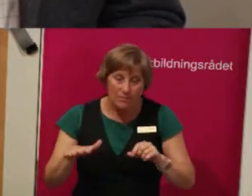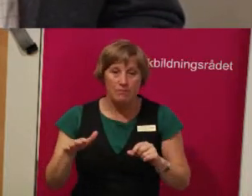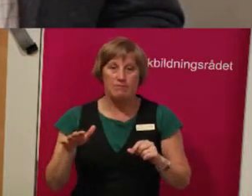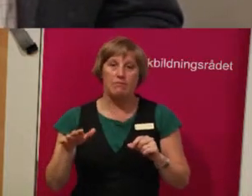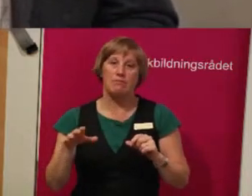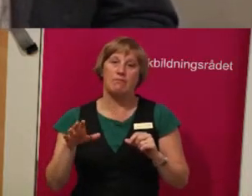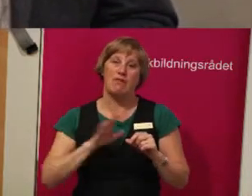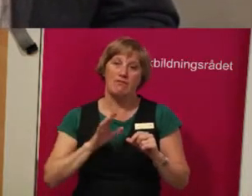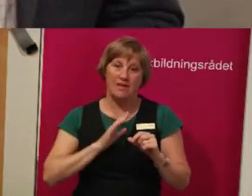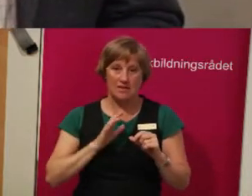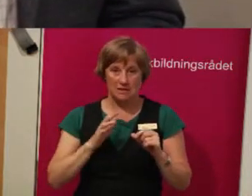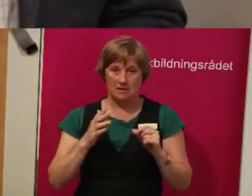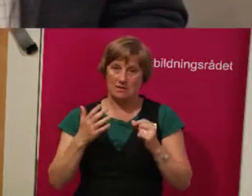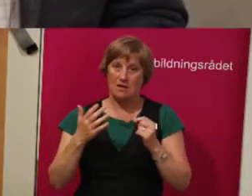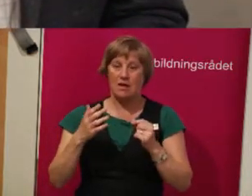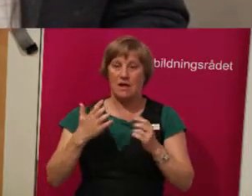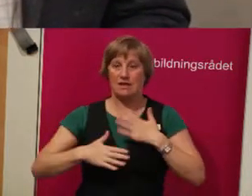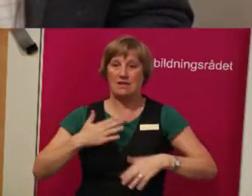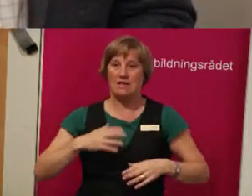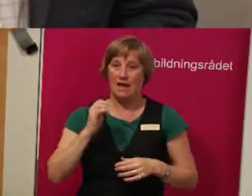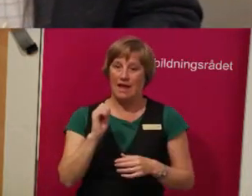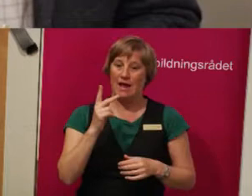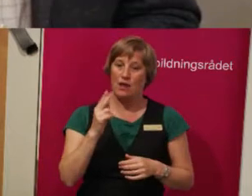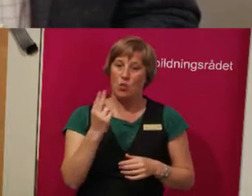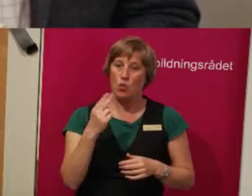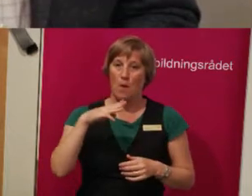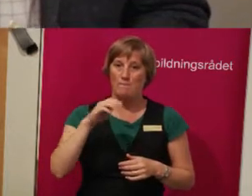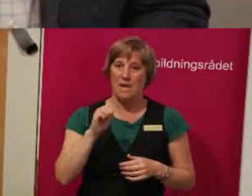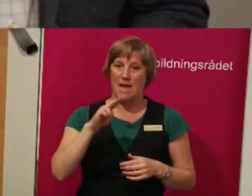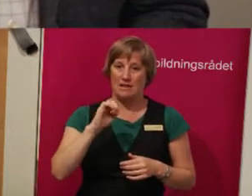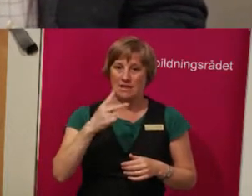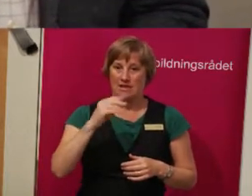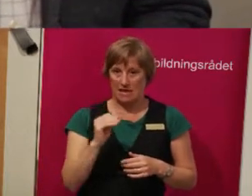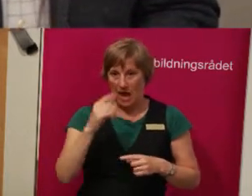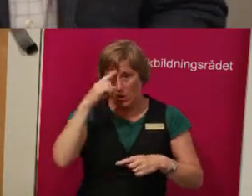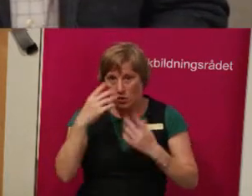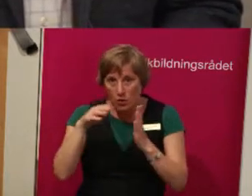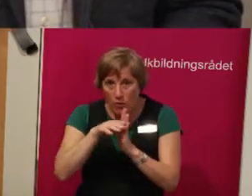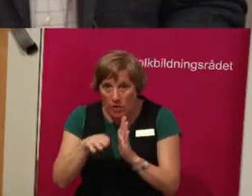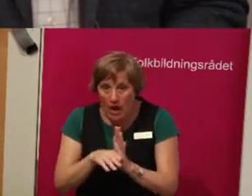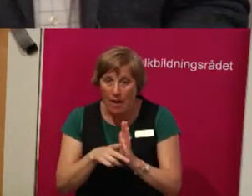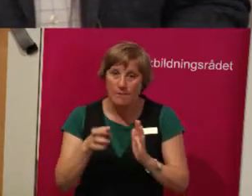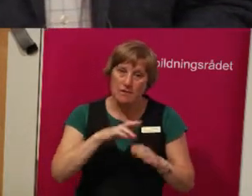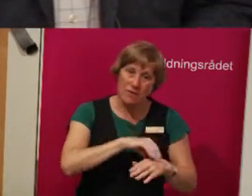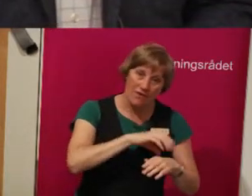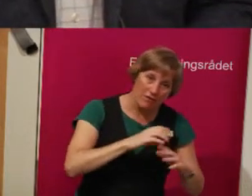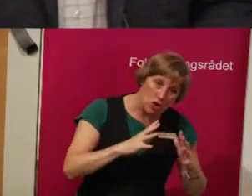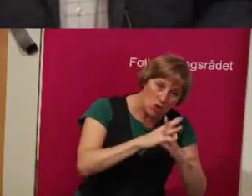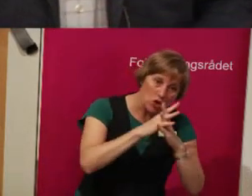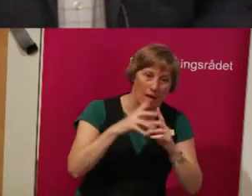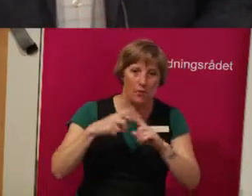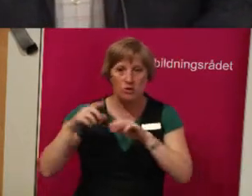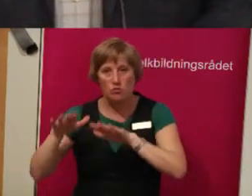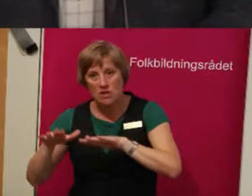väldigt intressanta ekumeniska kulturprogram som jag sätter Svenska kyrkan och muslimska organisationer har gjort